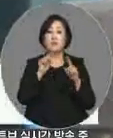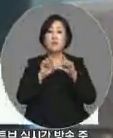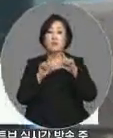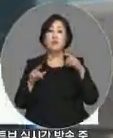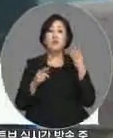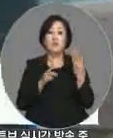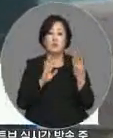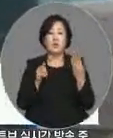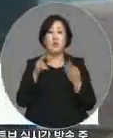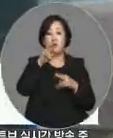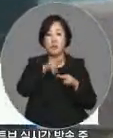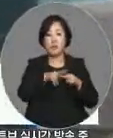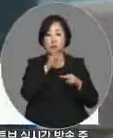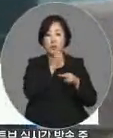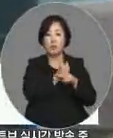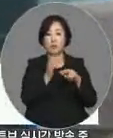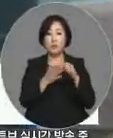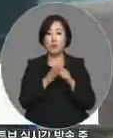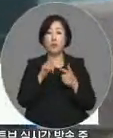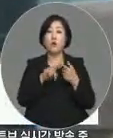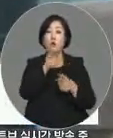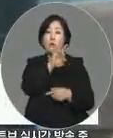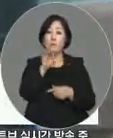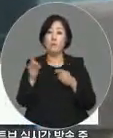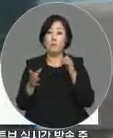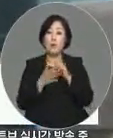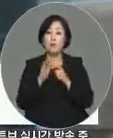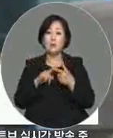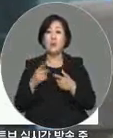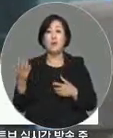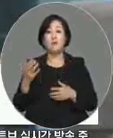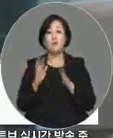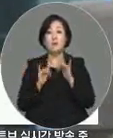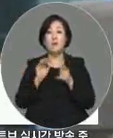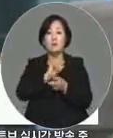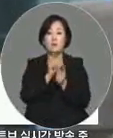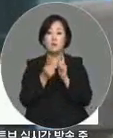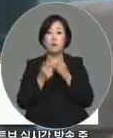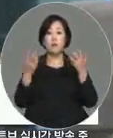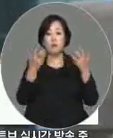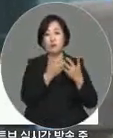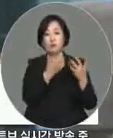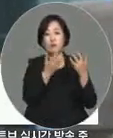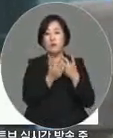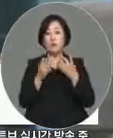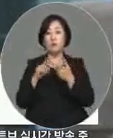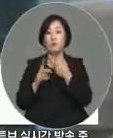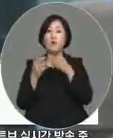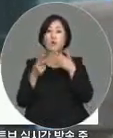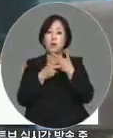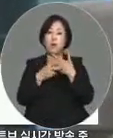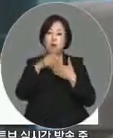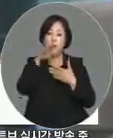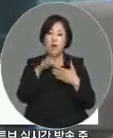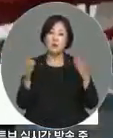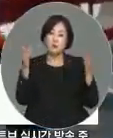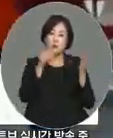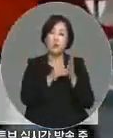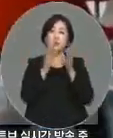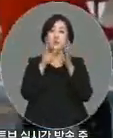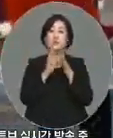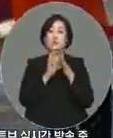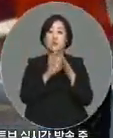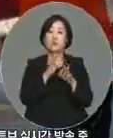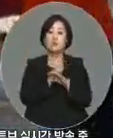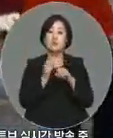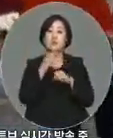탔어요. 타는 도중에도 좁으니 그게 뭐 아픈 사람들끼리 부딪혀가면 이송되는 이 여기 병원까지 오는 시간까지.